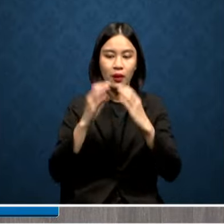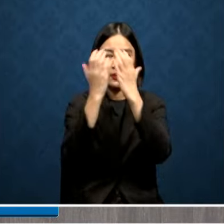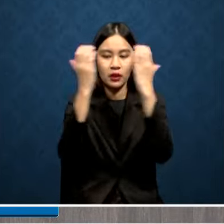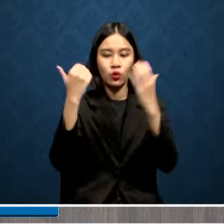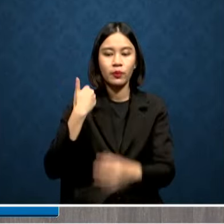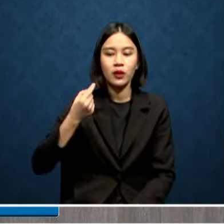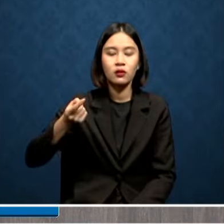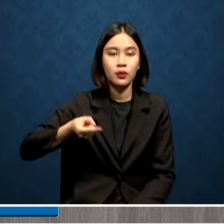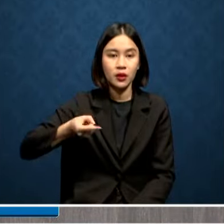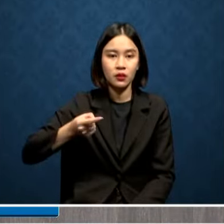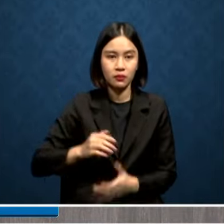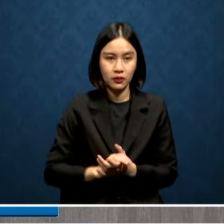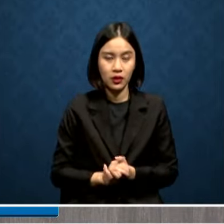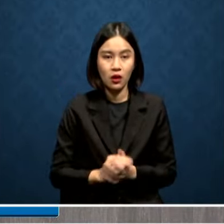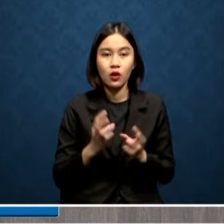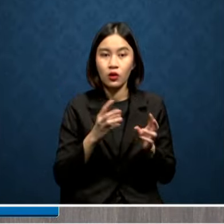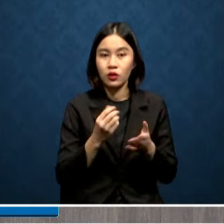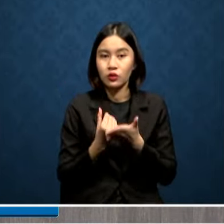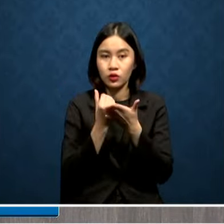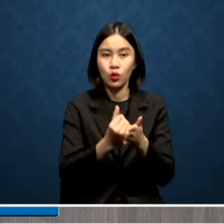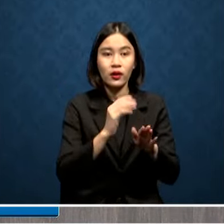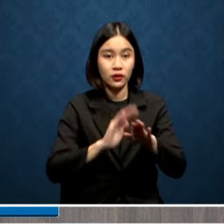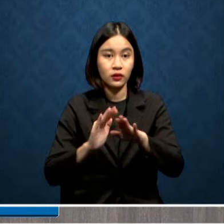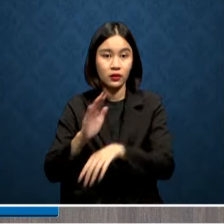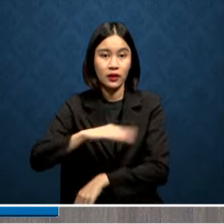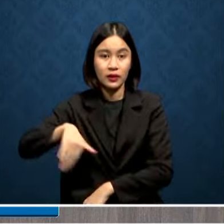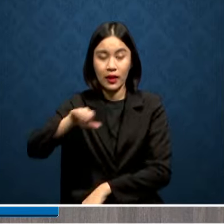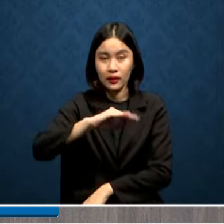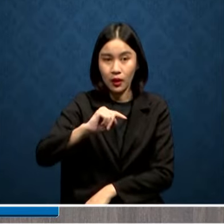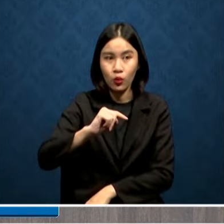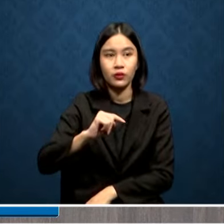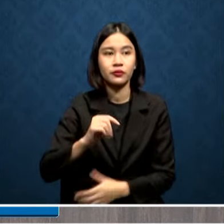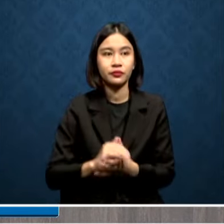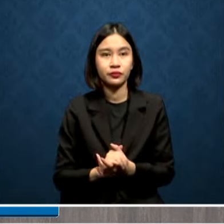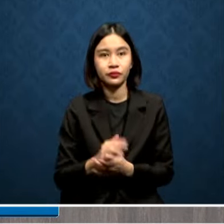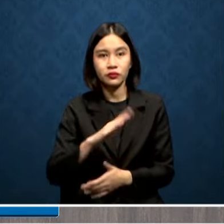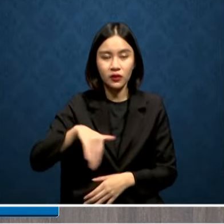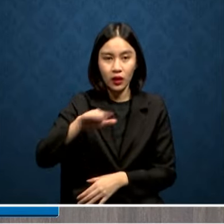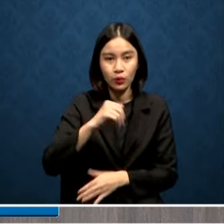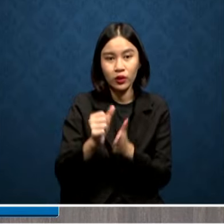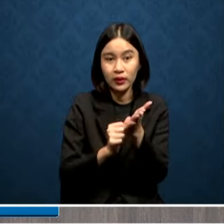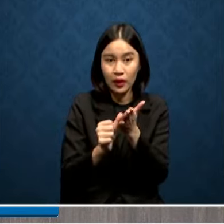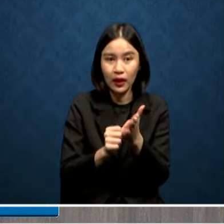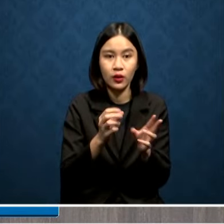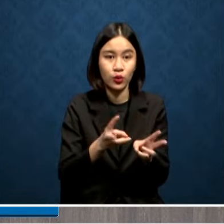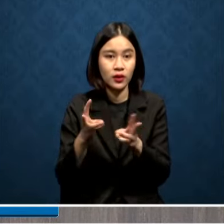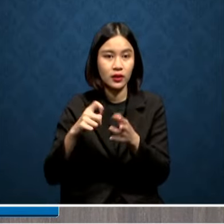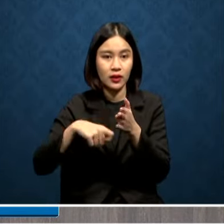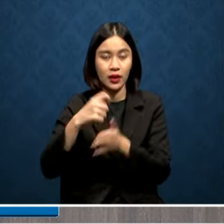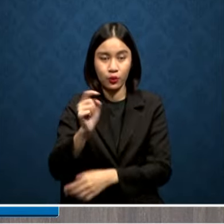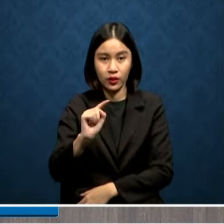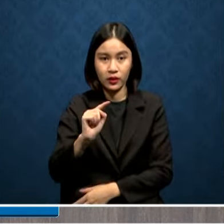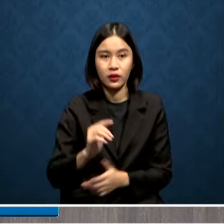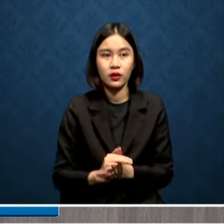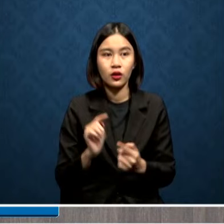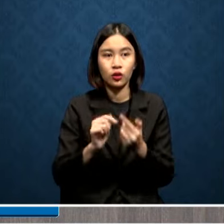อยู่สิ่งที่จะเตือนภัยให้เราถอดสลักถอดชั้นนวลก่อนก็คือองค์ประกอบที่ว่า